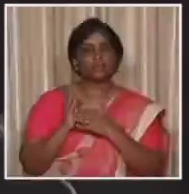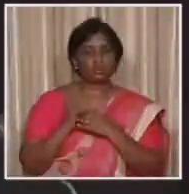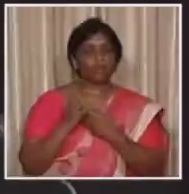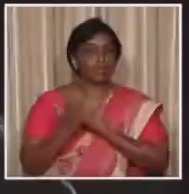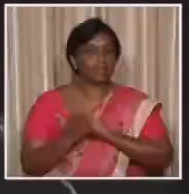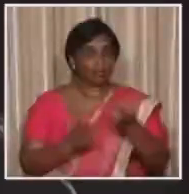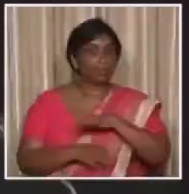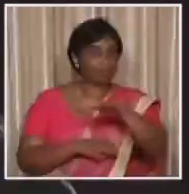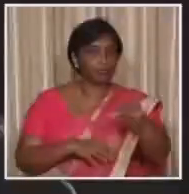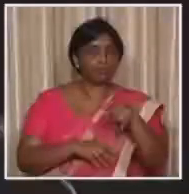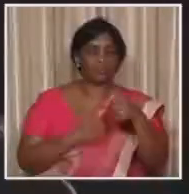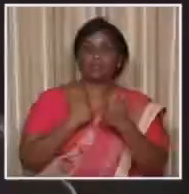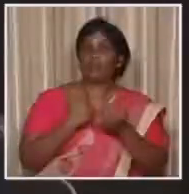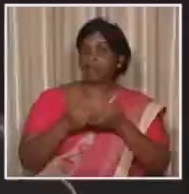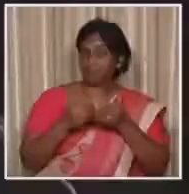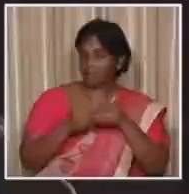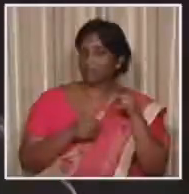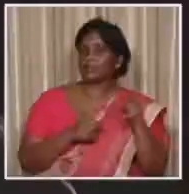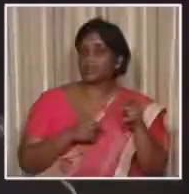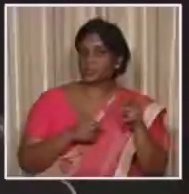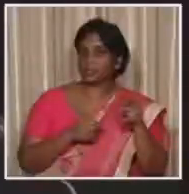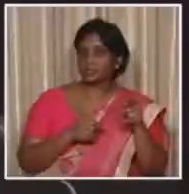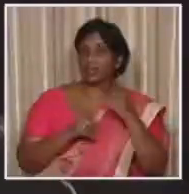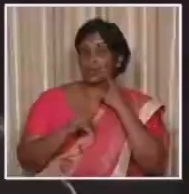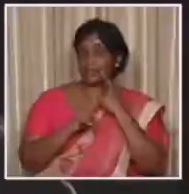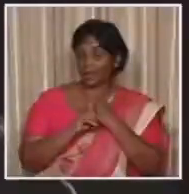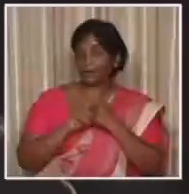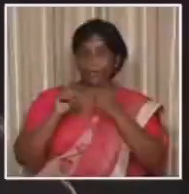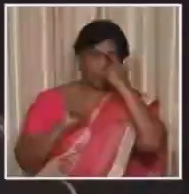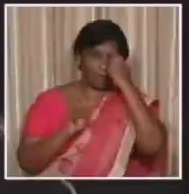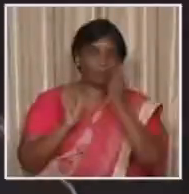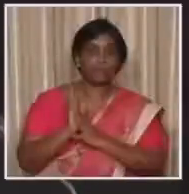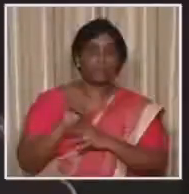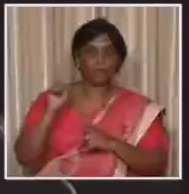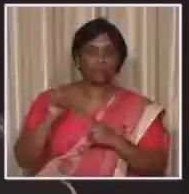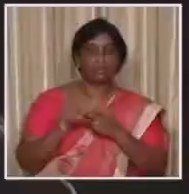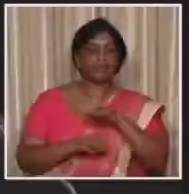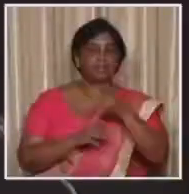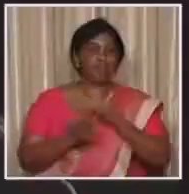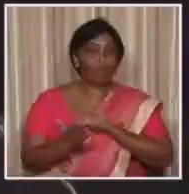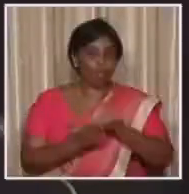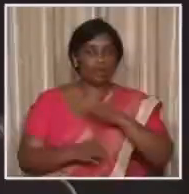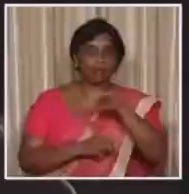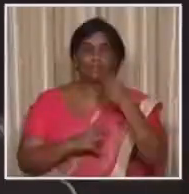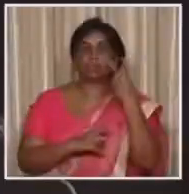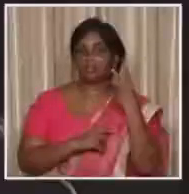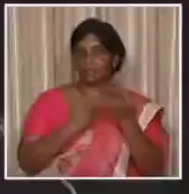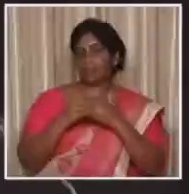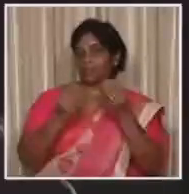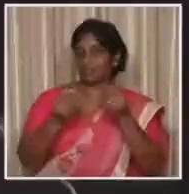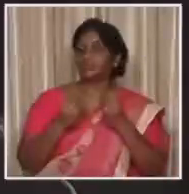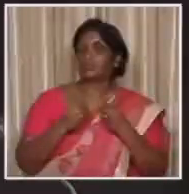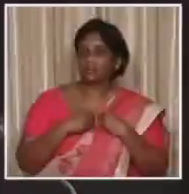ටර්ෆ් පිටිය හදණ්ඩයි ඒ වගේම මහනුවර සහ මාතලේ අපට ඇස්ට්‍රෝ ටර්ෆ් පිටි දෙකක් හදලා